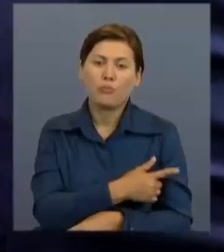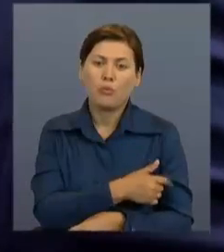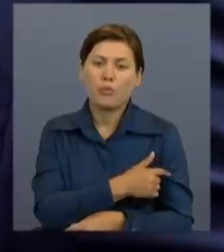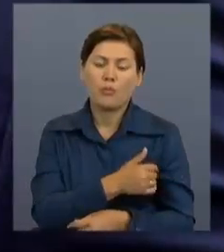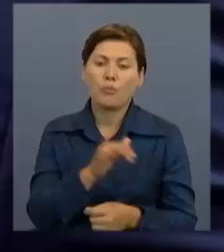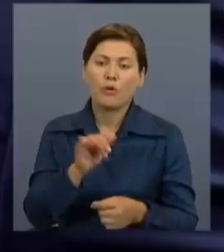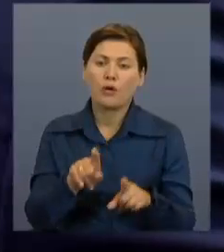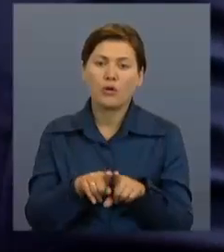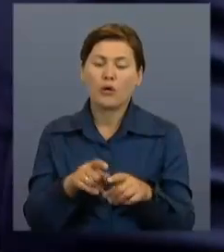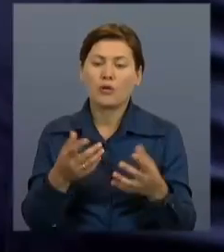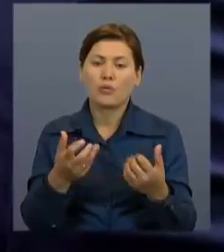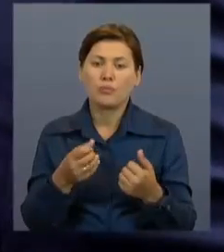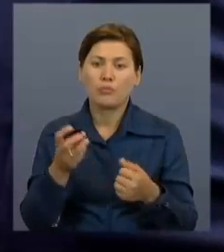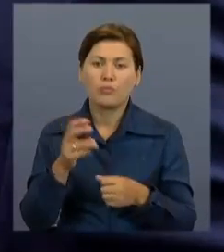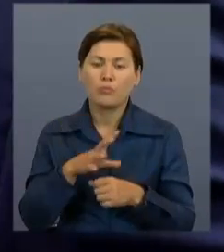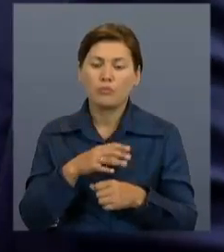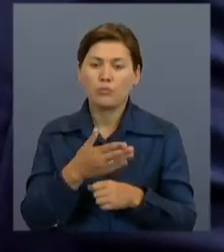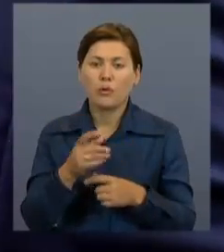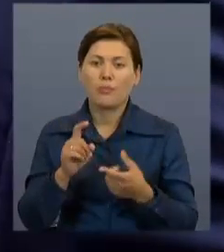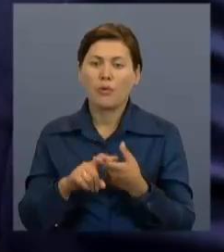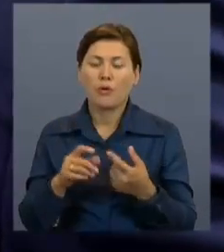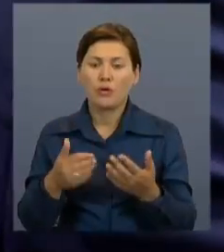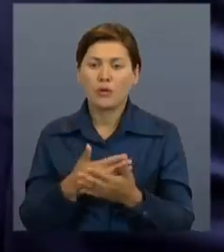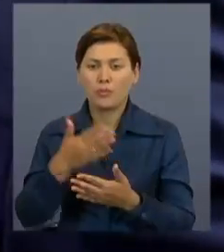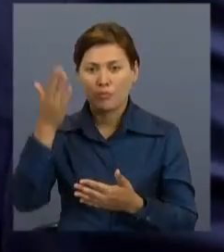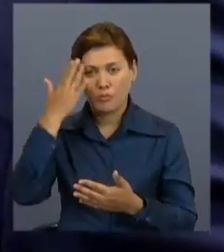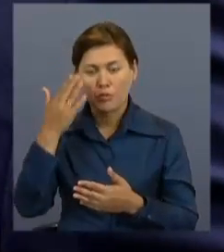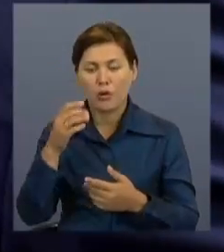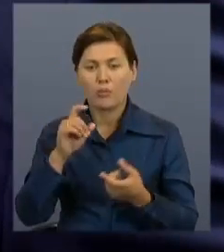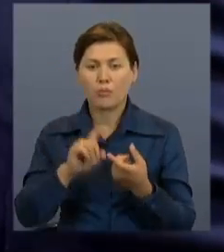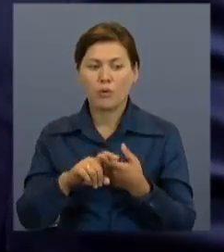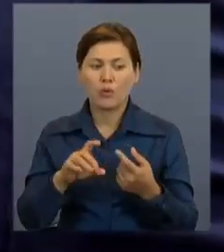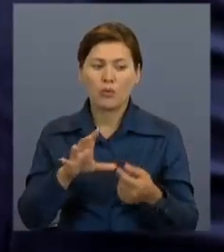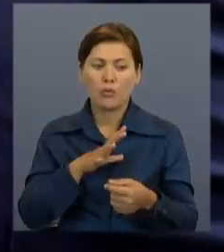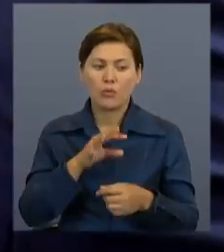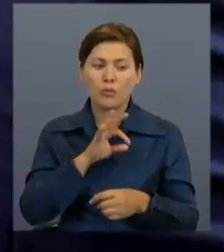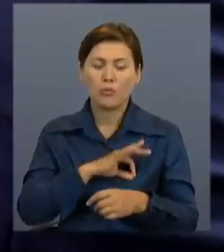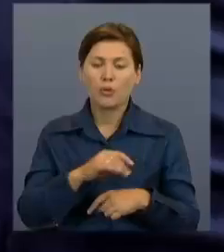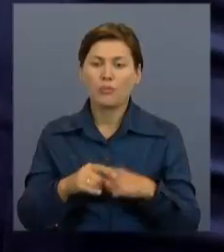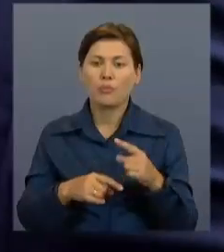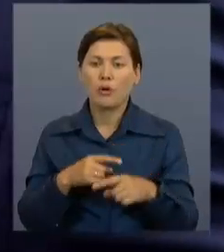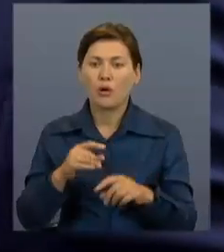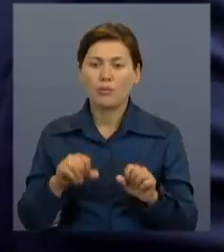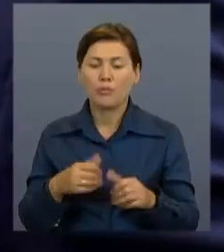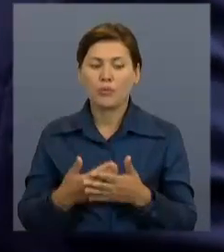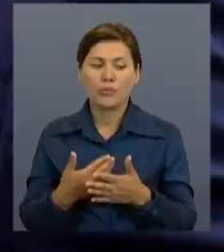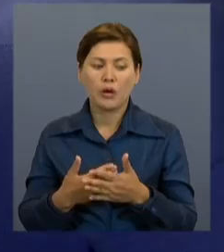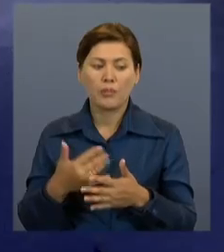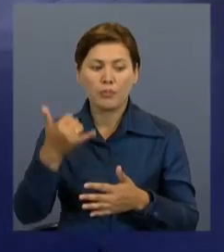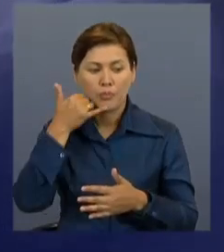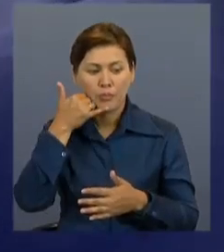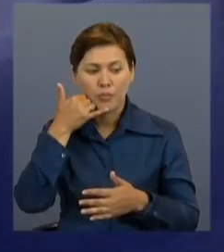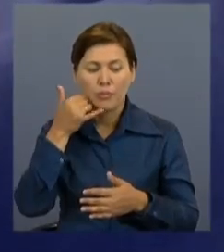ол қабылдауға келмей-ақ, біздің байланыстың жаңа түрлерін бүгінгі, коммуникацияның жаңа түрлерін пайдалану арқылы, мысалы,